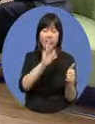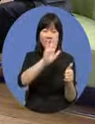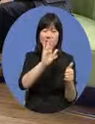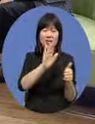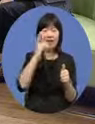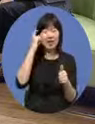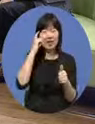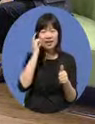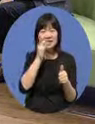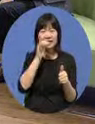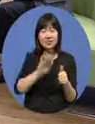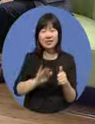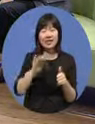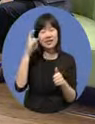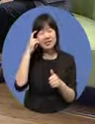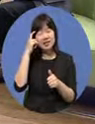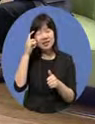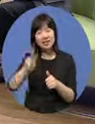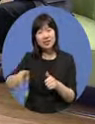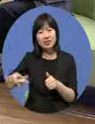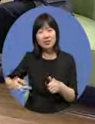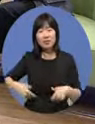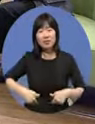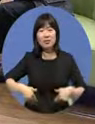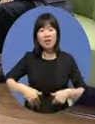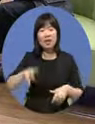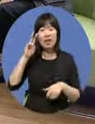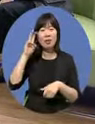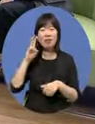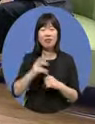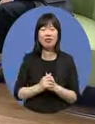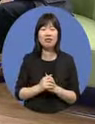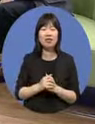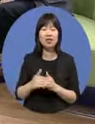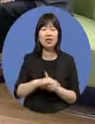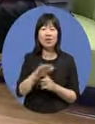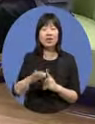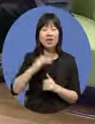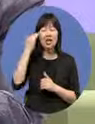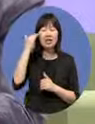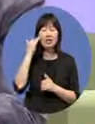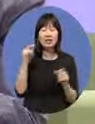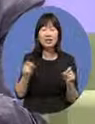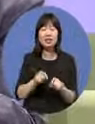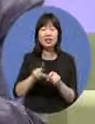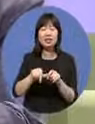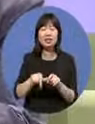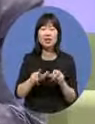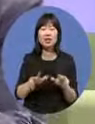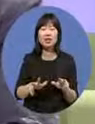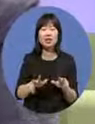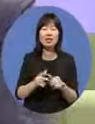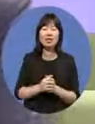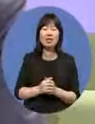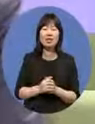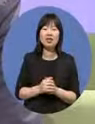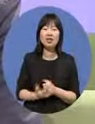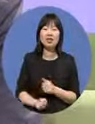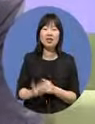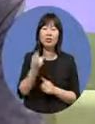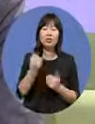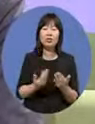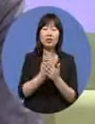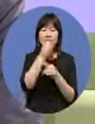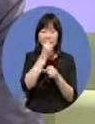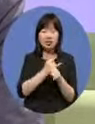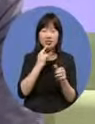막 이러시는데 이제 좀 약간 생각의 전환이 좀 필요한 시점이 좀 온 것 같아요. 예, 네, 그 우리나라 이제 아주 짧은 기간에 이제 고속도에 발전했잖아요. 네.